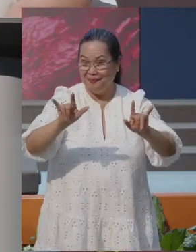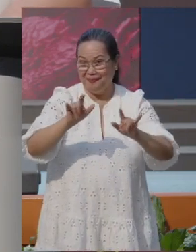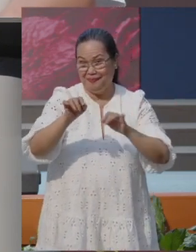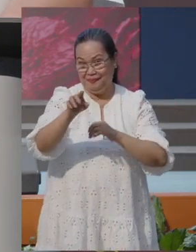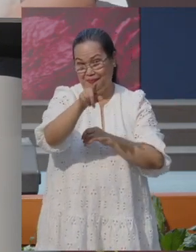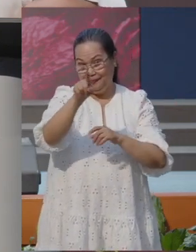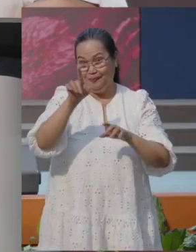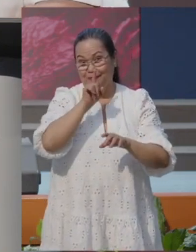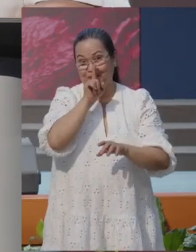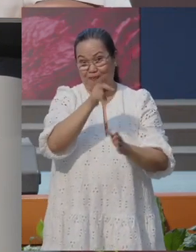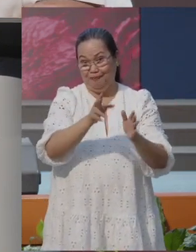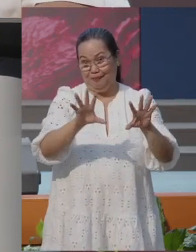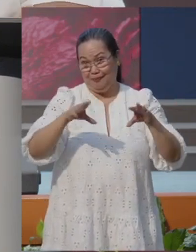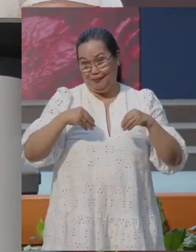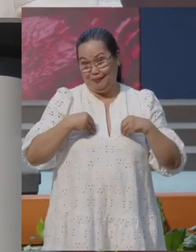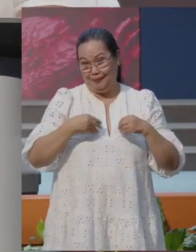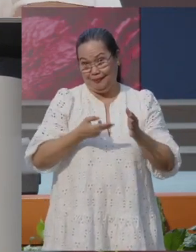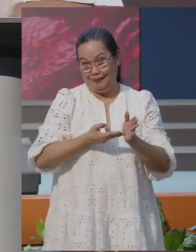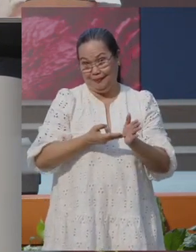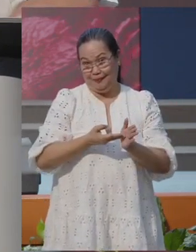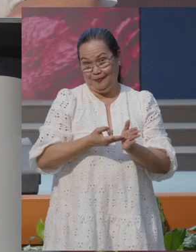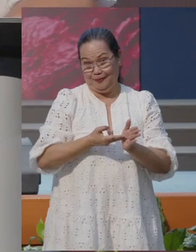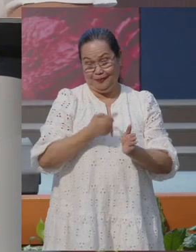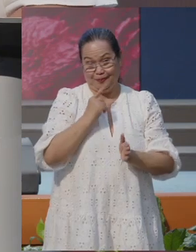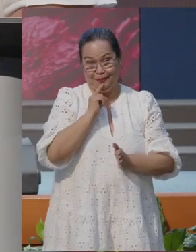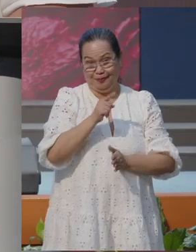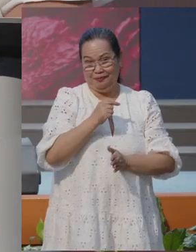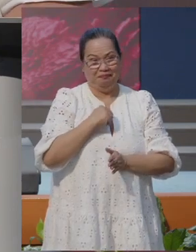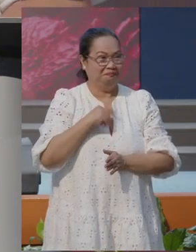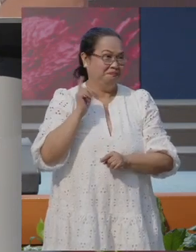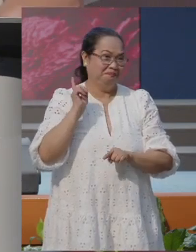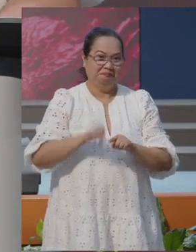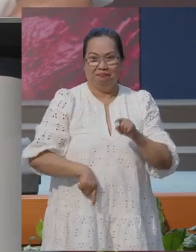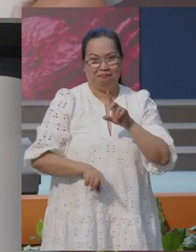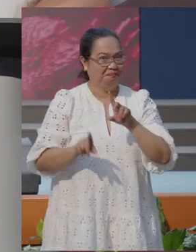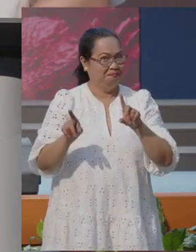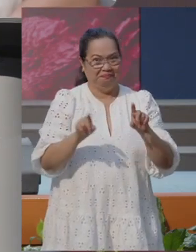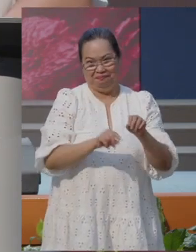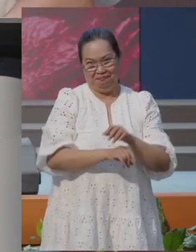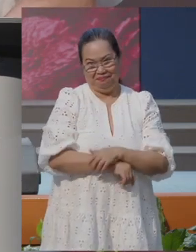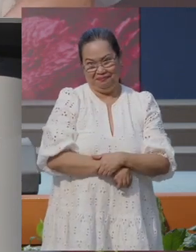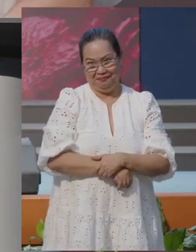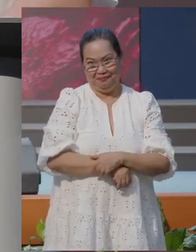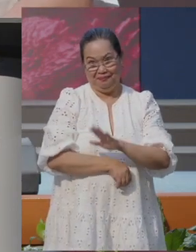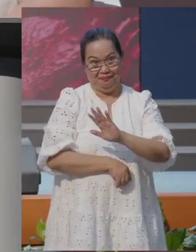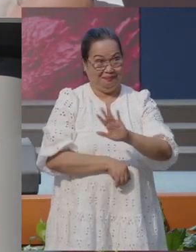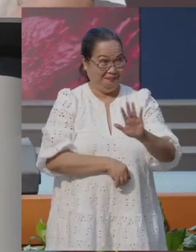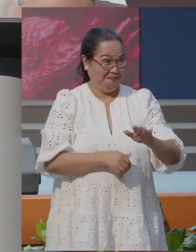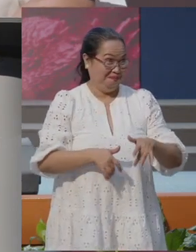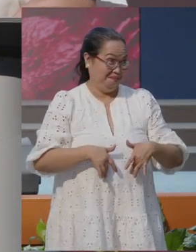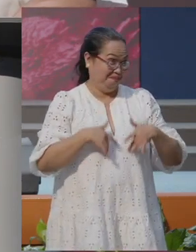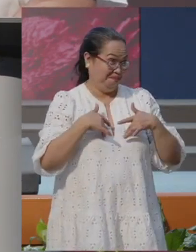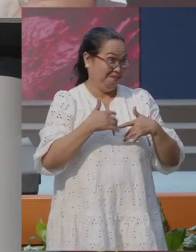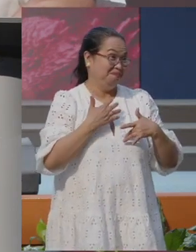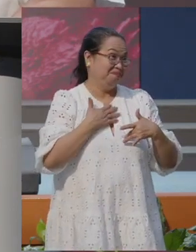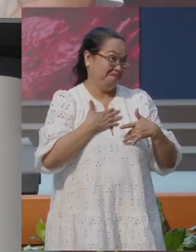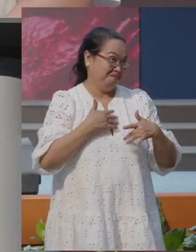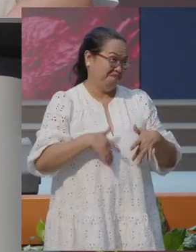ang katotohanan, hindi natin nagagawa itong dalawang ito sa ating mga buhay.